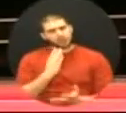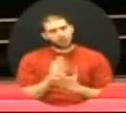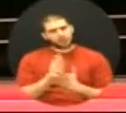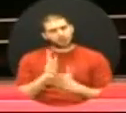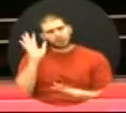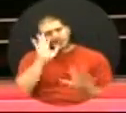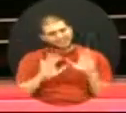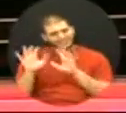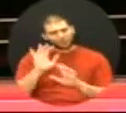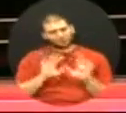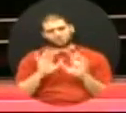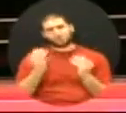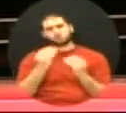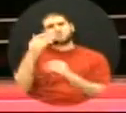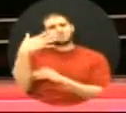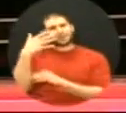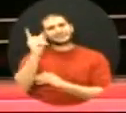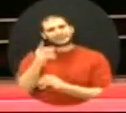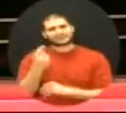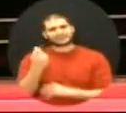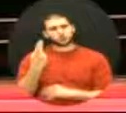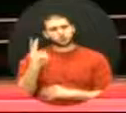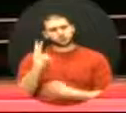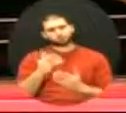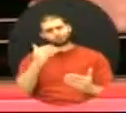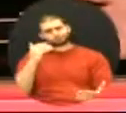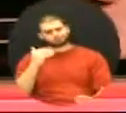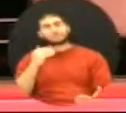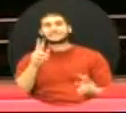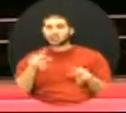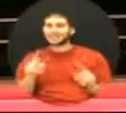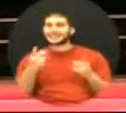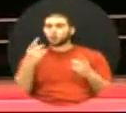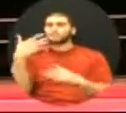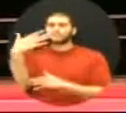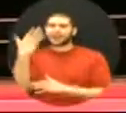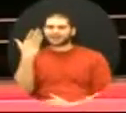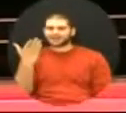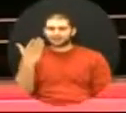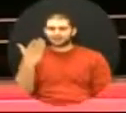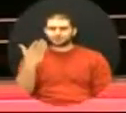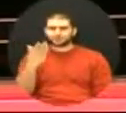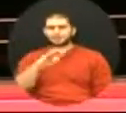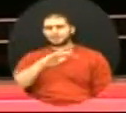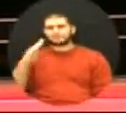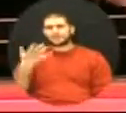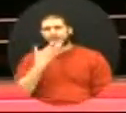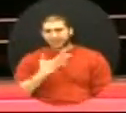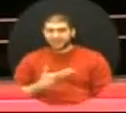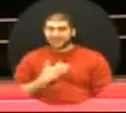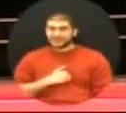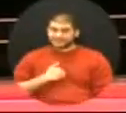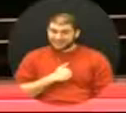לעצב איזשהו משהו ממלכתי, צריך טיפה יותר להתרחק. יש אירוע ממלכתי בהר הרצל.